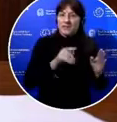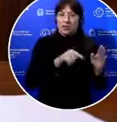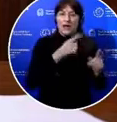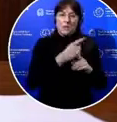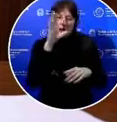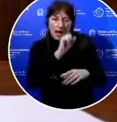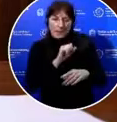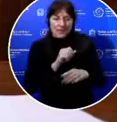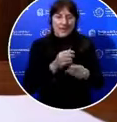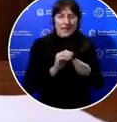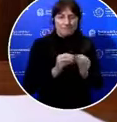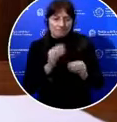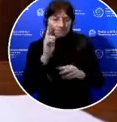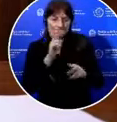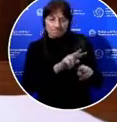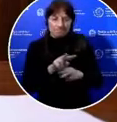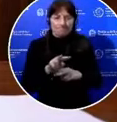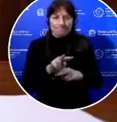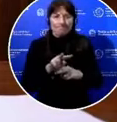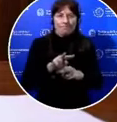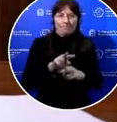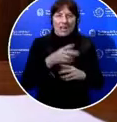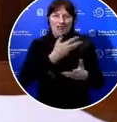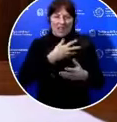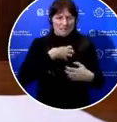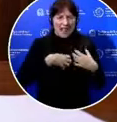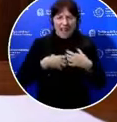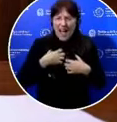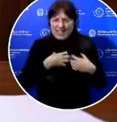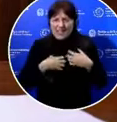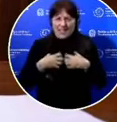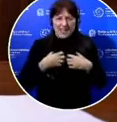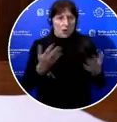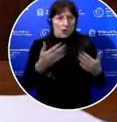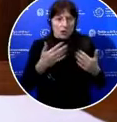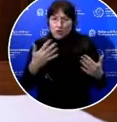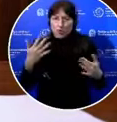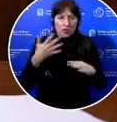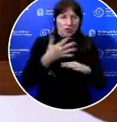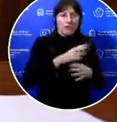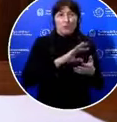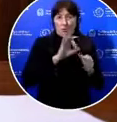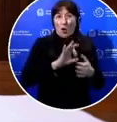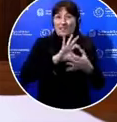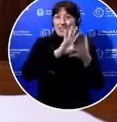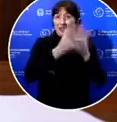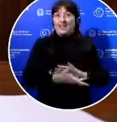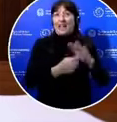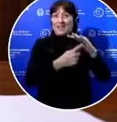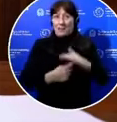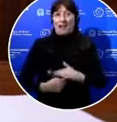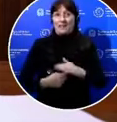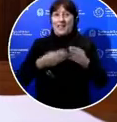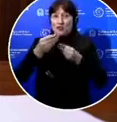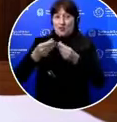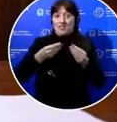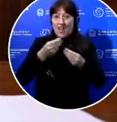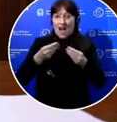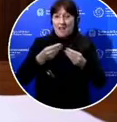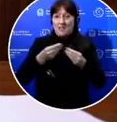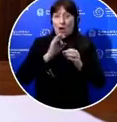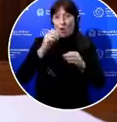capire fin da subito se vi è quel malessere che poi porta ad una dipendenza da una sostanza stupefacente o